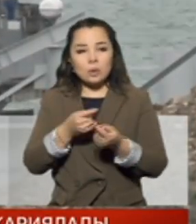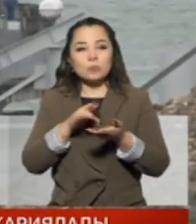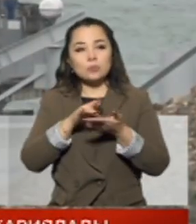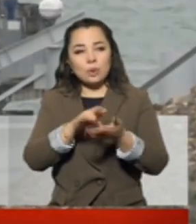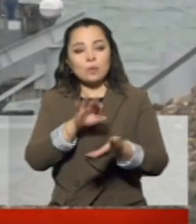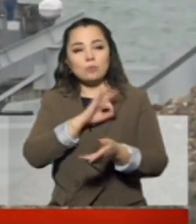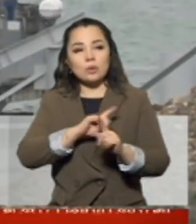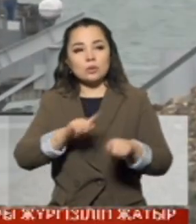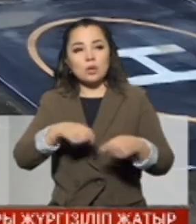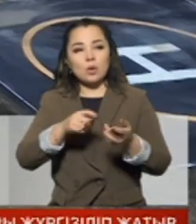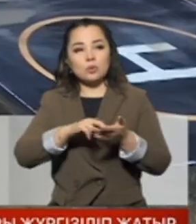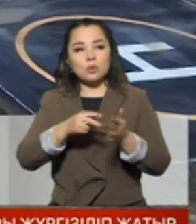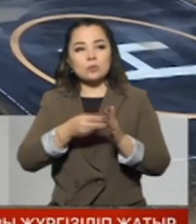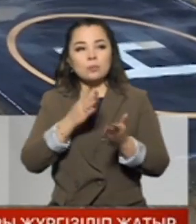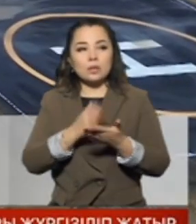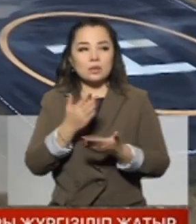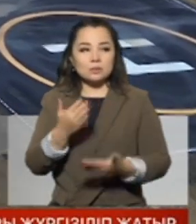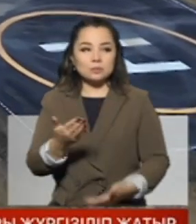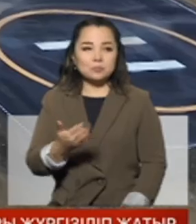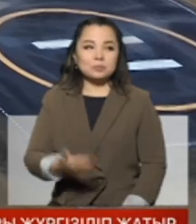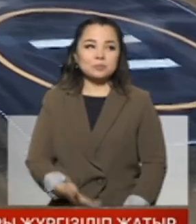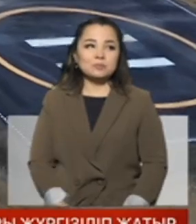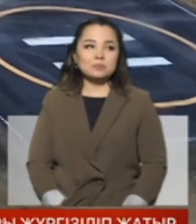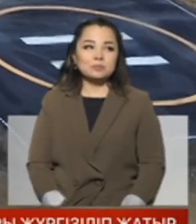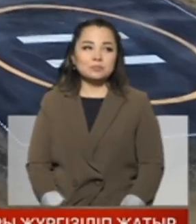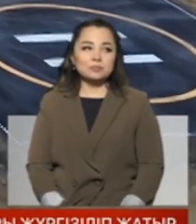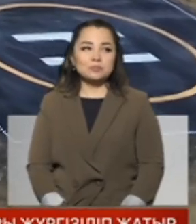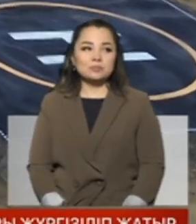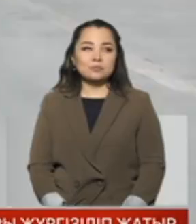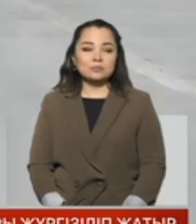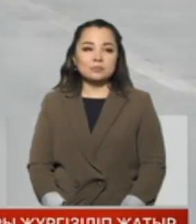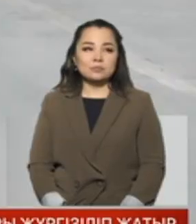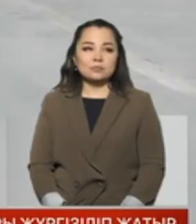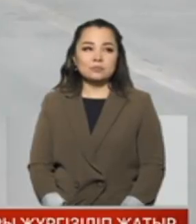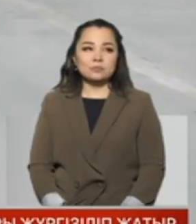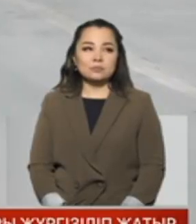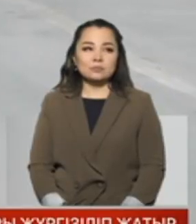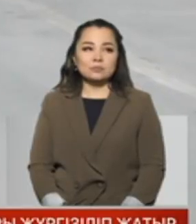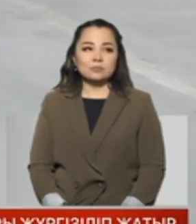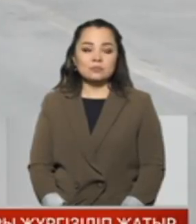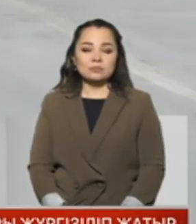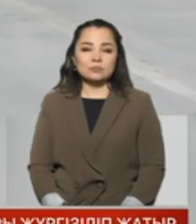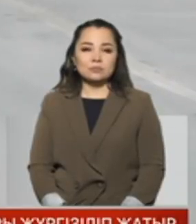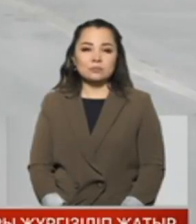бағытта пайдалану жоспары бар. Олжас Керейхан, Нұржан Қалекенов, Ұлттық арна, Шығыс Қазақстан облысы.